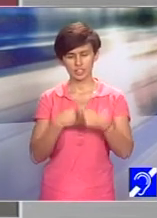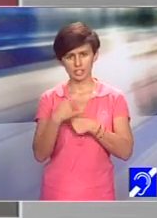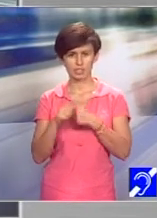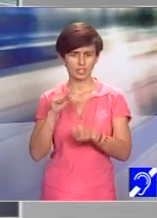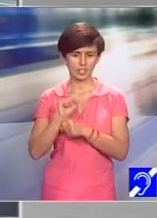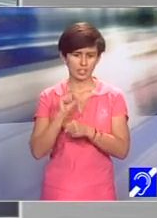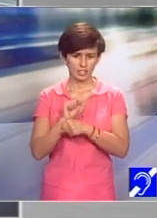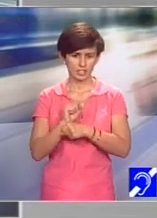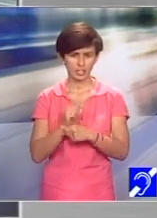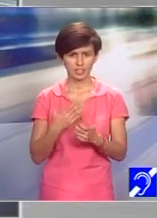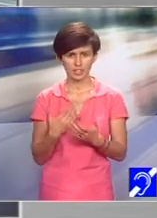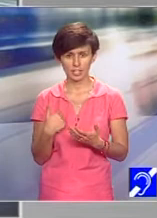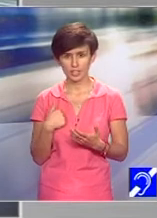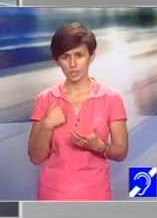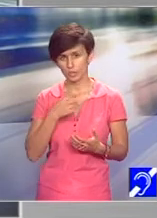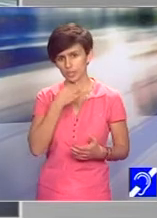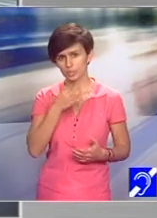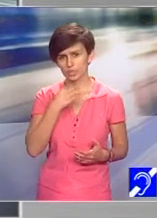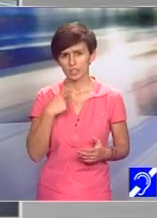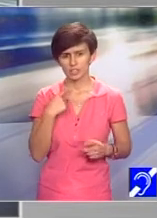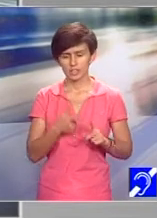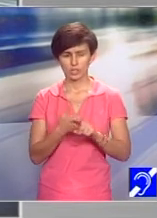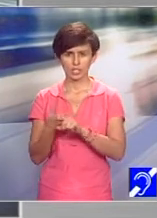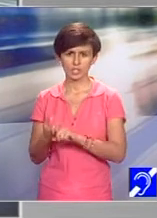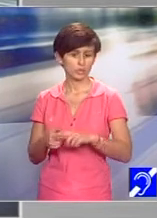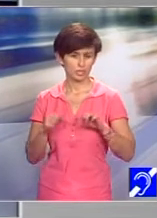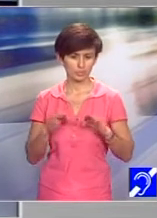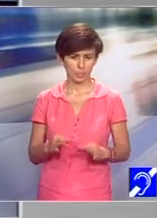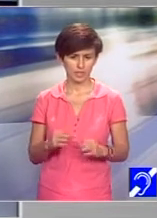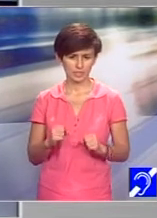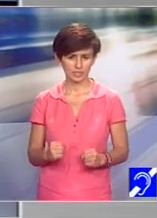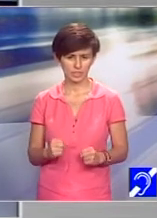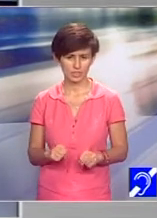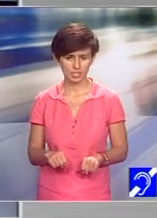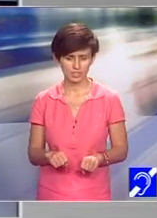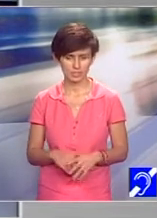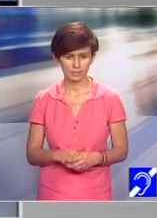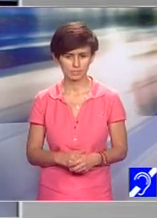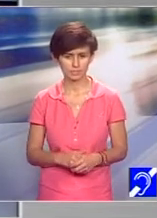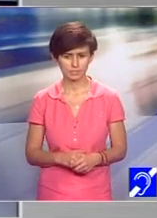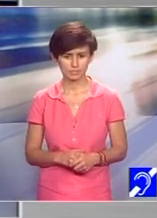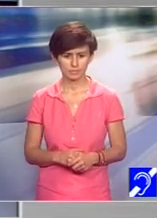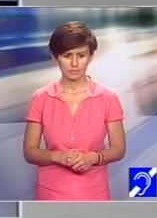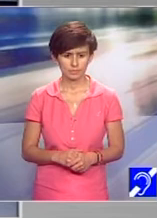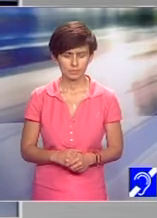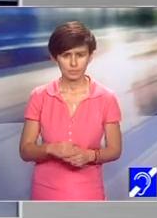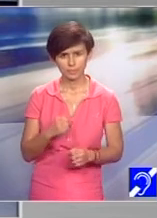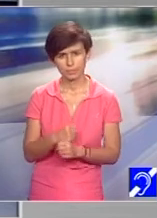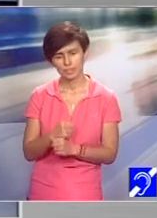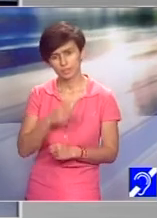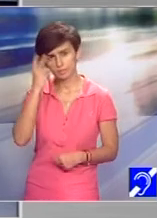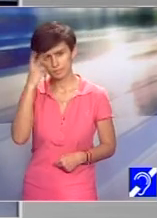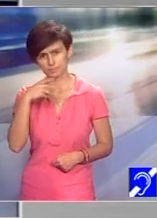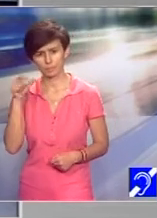tot despre cărți vorbim, tot despre edituri, tot despre cititori. Da, am făcut o înțelegere